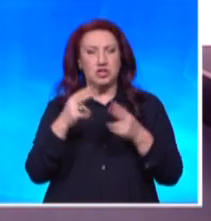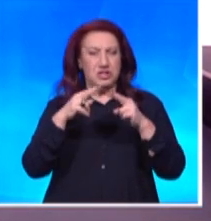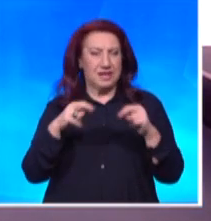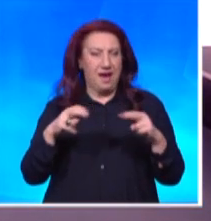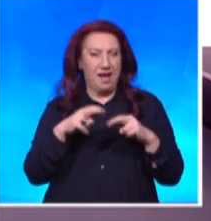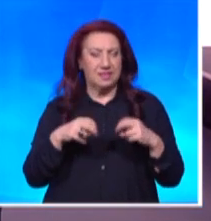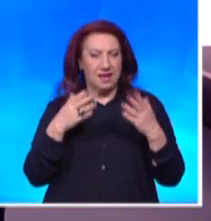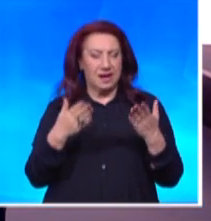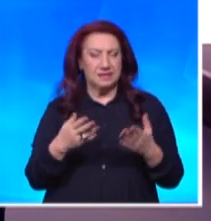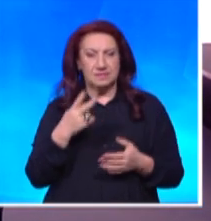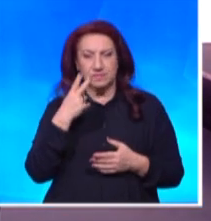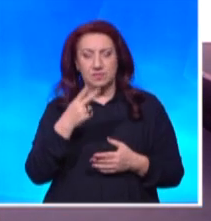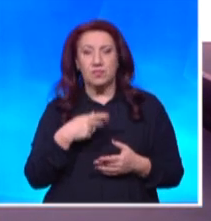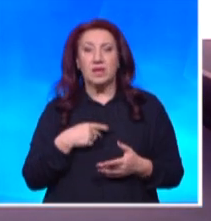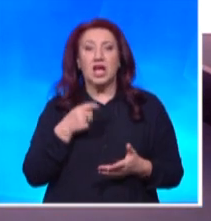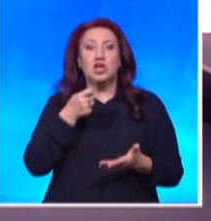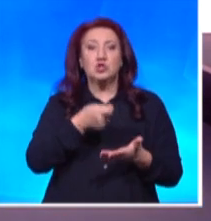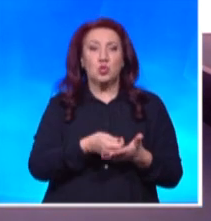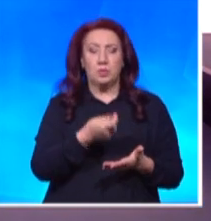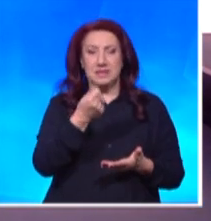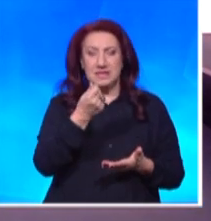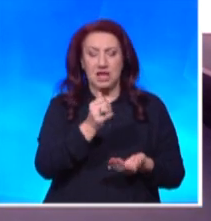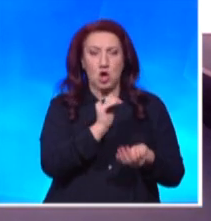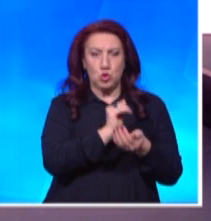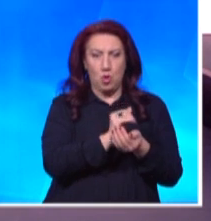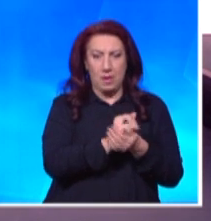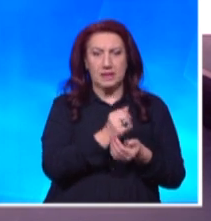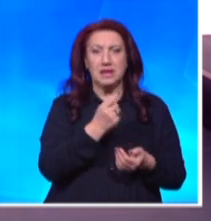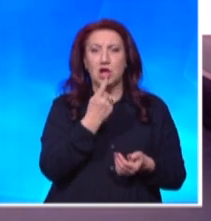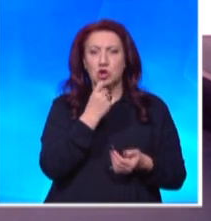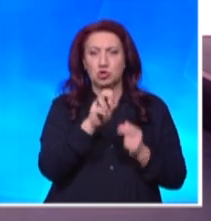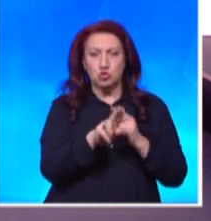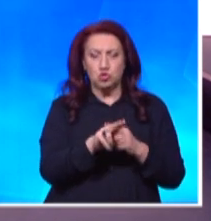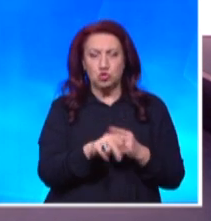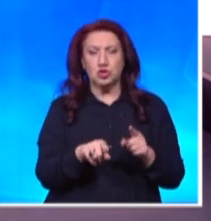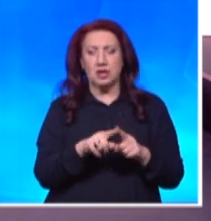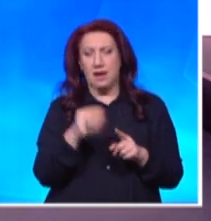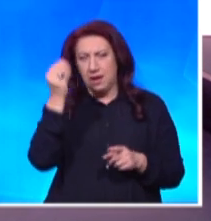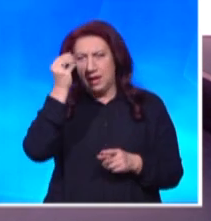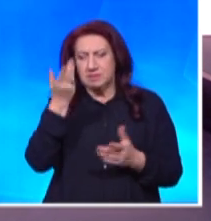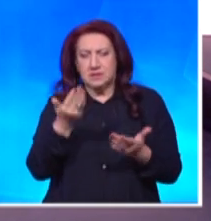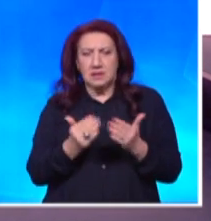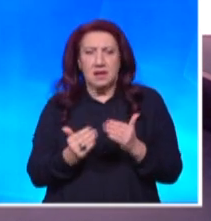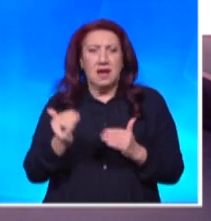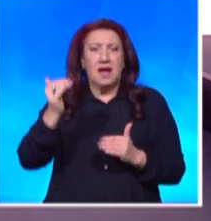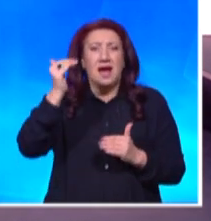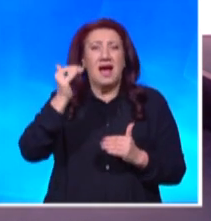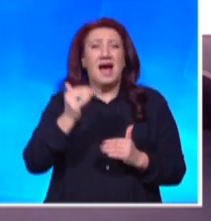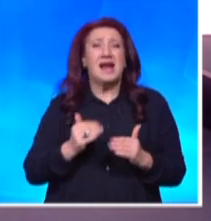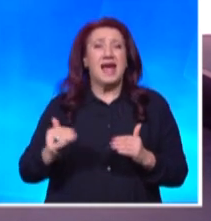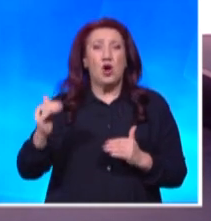отчитат. Изкупните цени на доматите, пипера и краставиците са на рекордни равнища. Как се движат цените